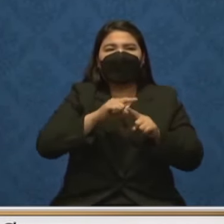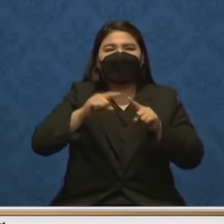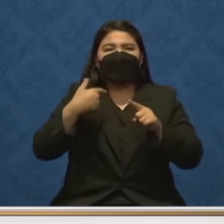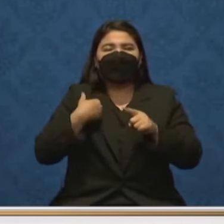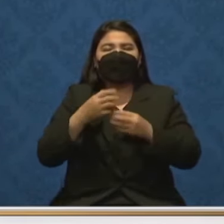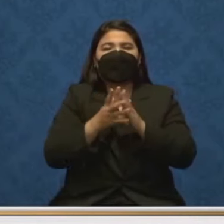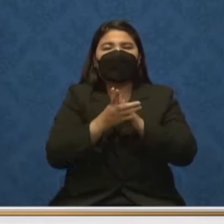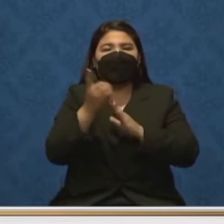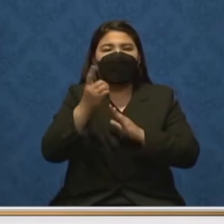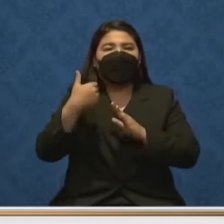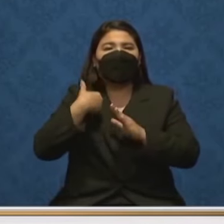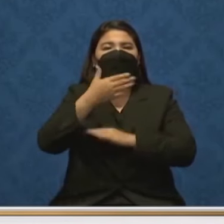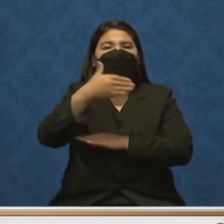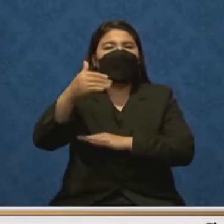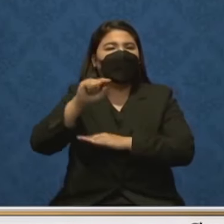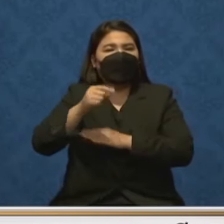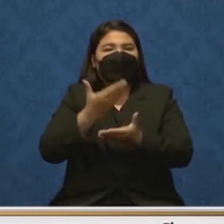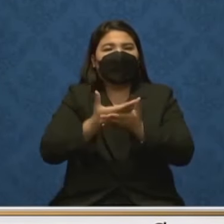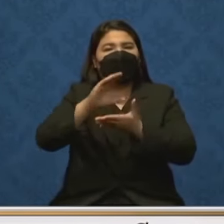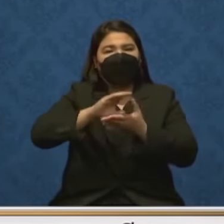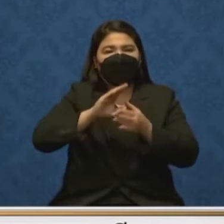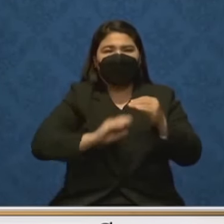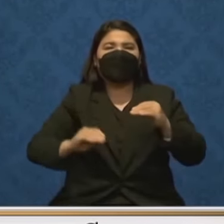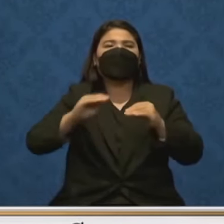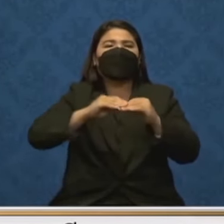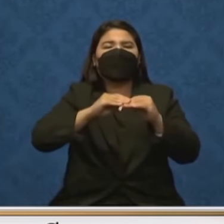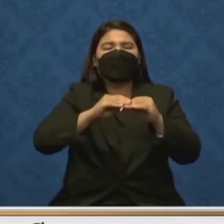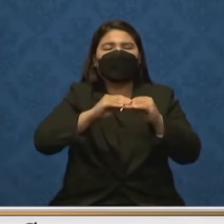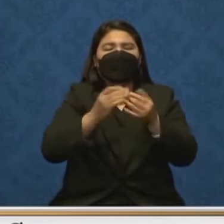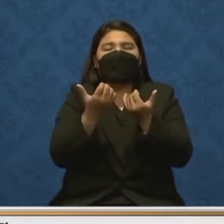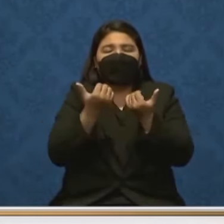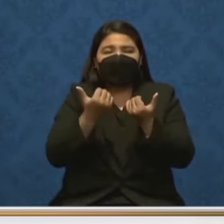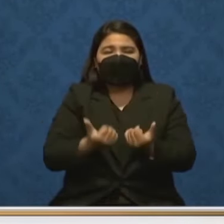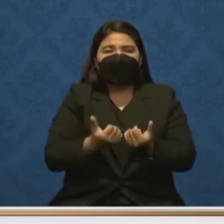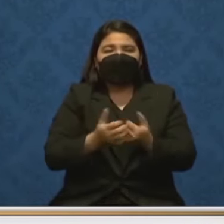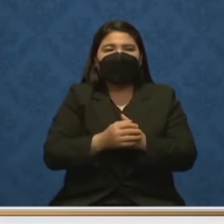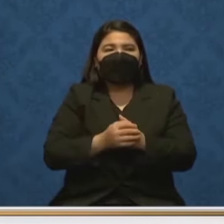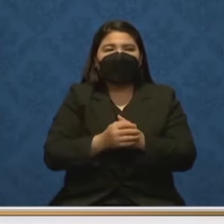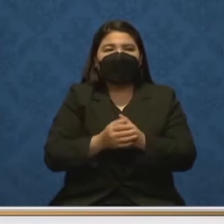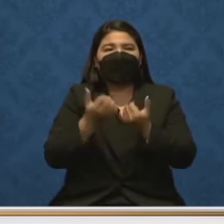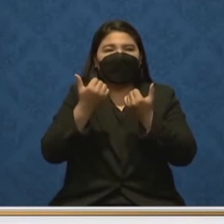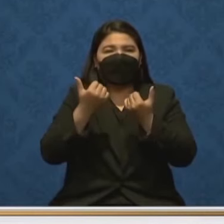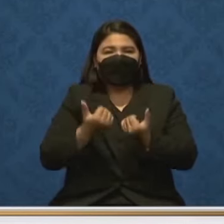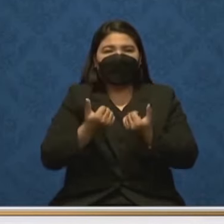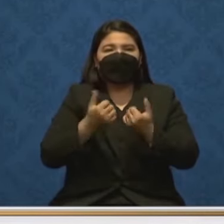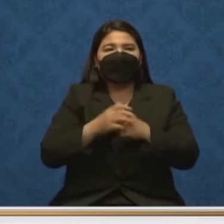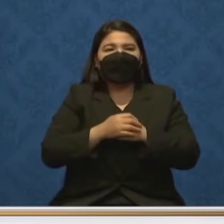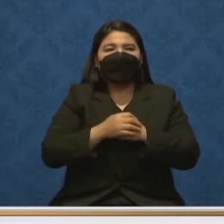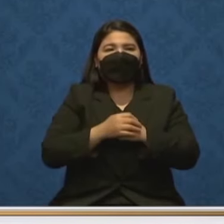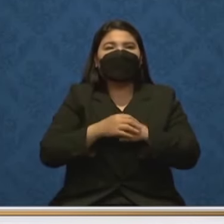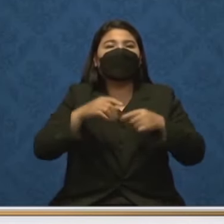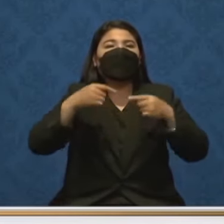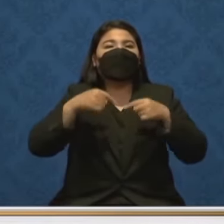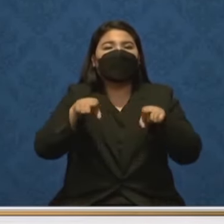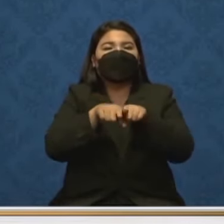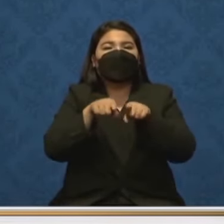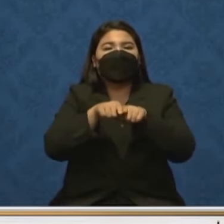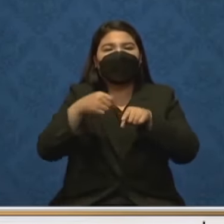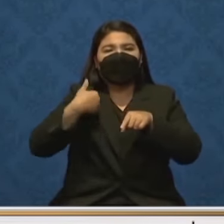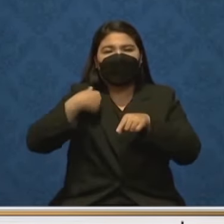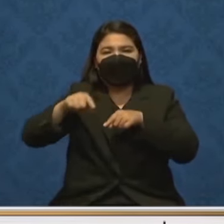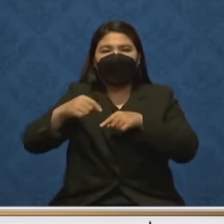ได้ลบได้รับงบประมาณมากขึ้นกว่าเดิมในยุคที่นะคะ 3เหล่าทัพประกาศสู้รบกับลาซาด้า